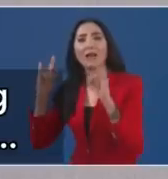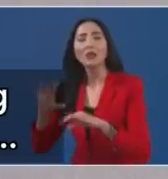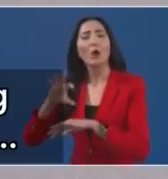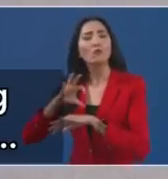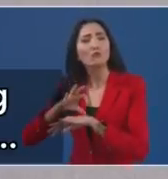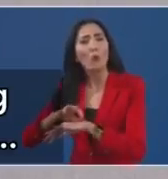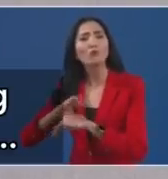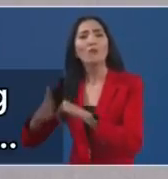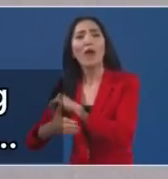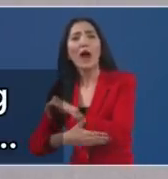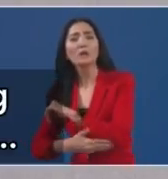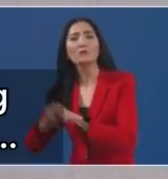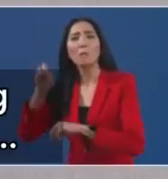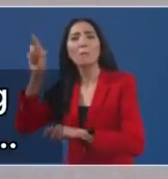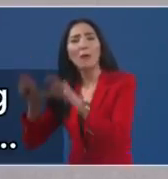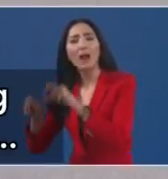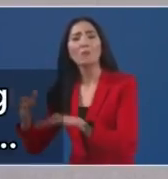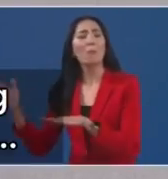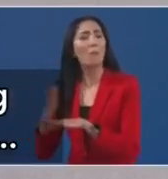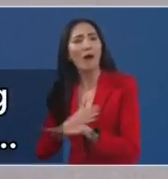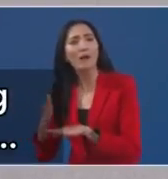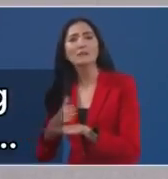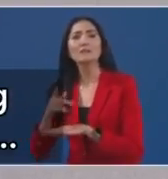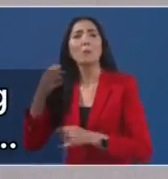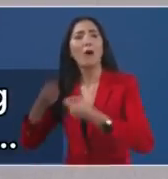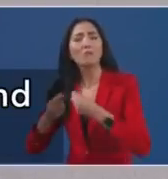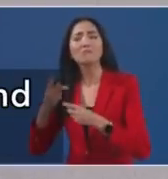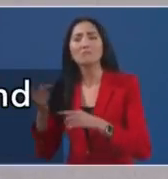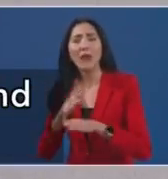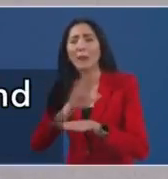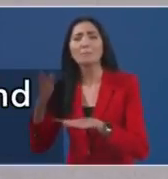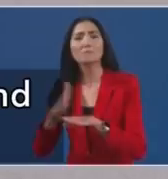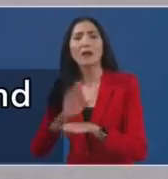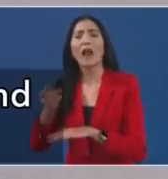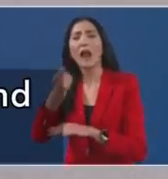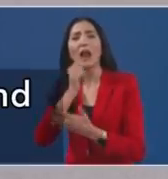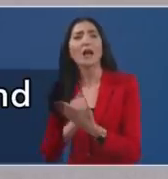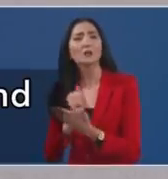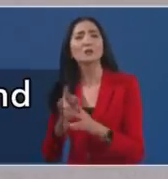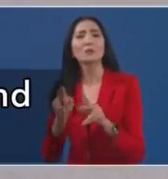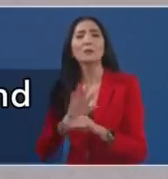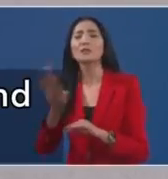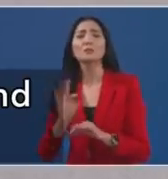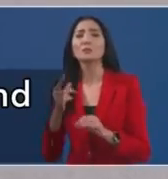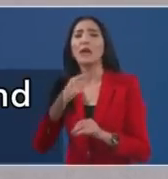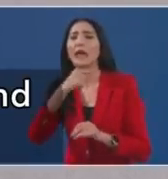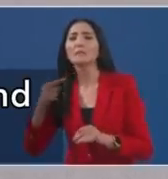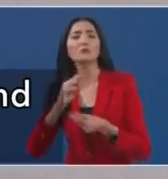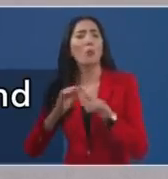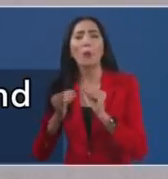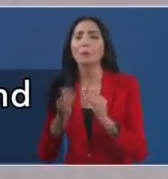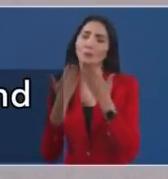doktor ve yardımcı personel malzeme araç-gereç ilaç gibi hususlarda hiçbir